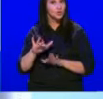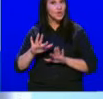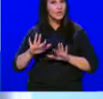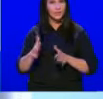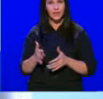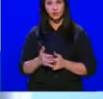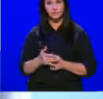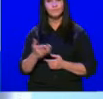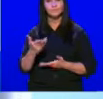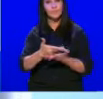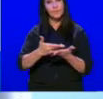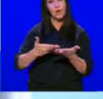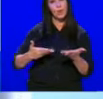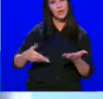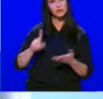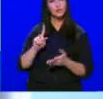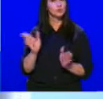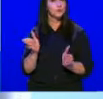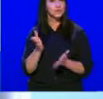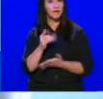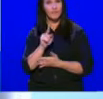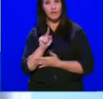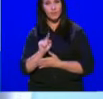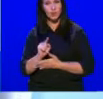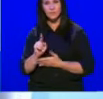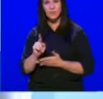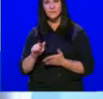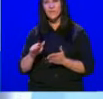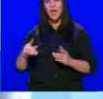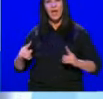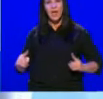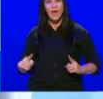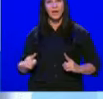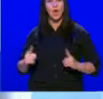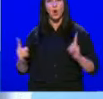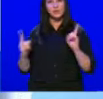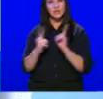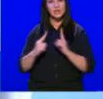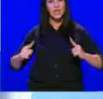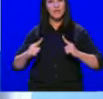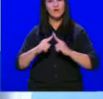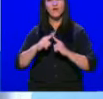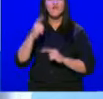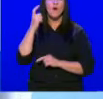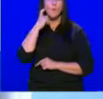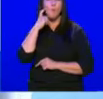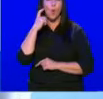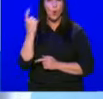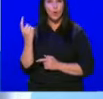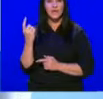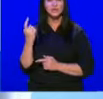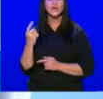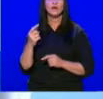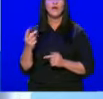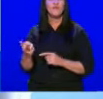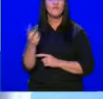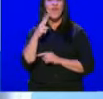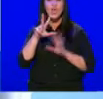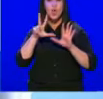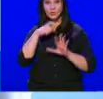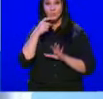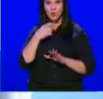другото. Декларацията, за която става дума, е от срещата на върха в Букурещ от 2008 година. Но и аз и